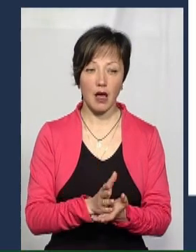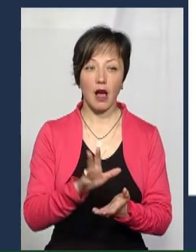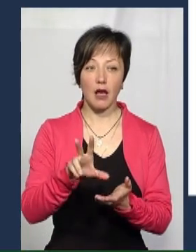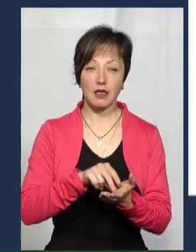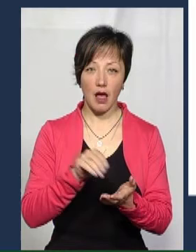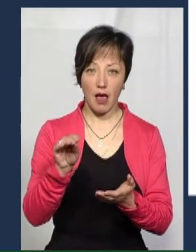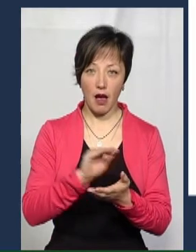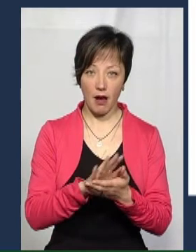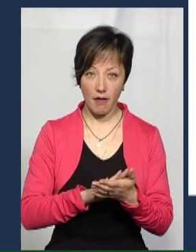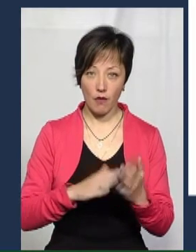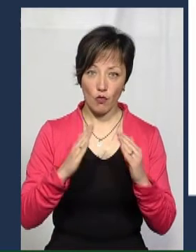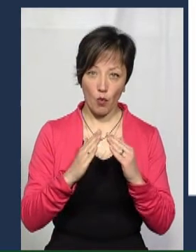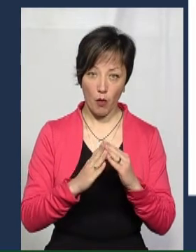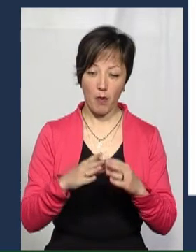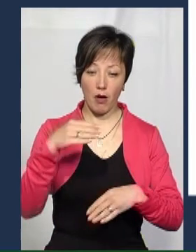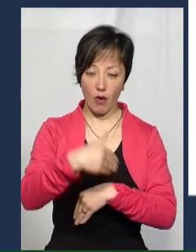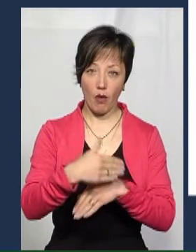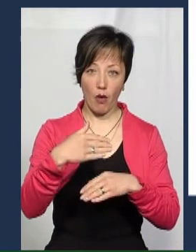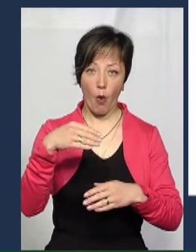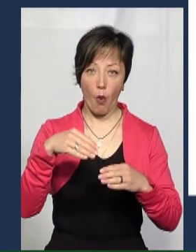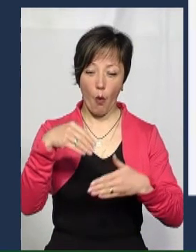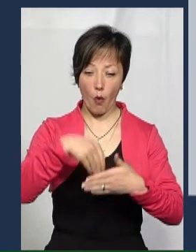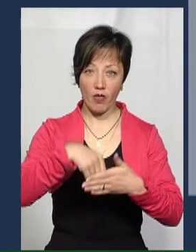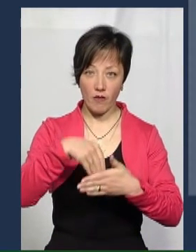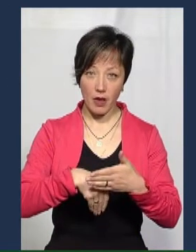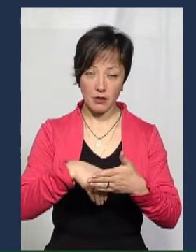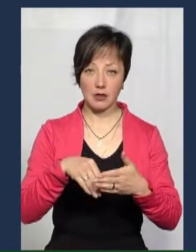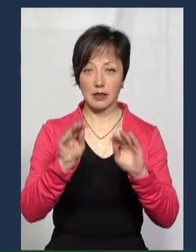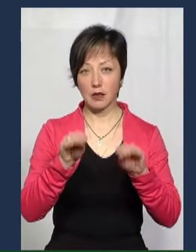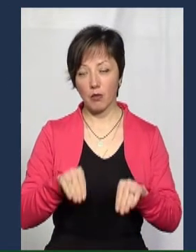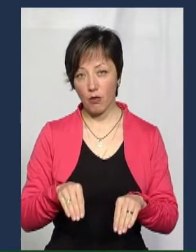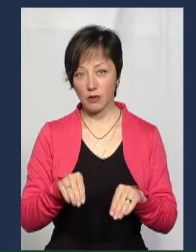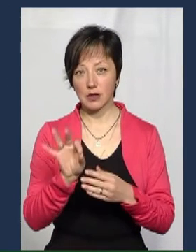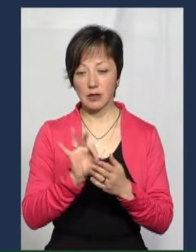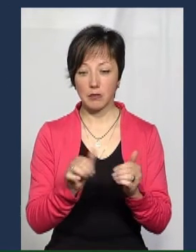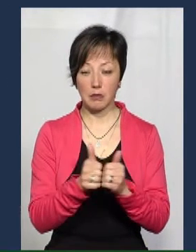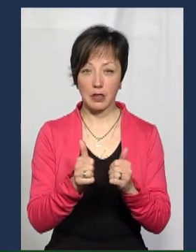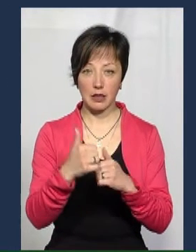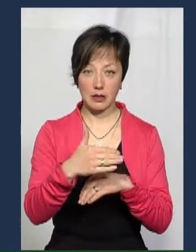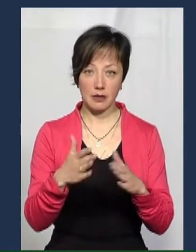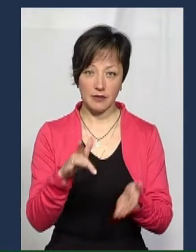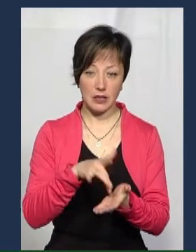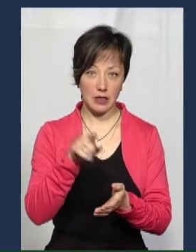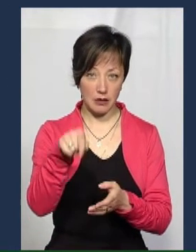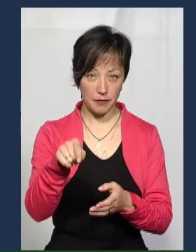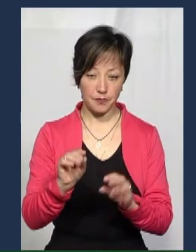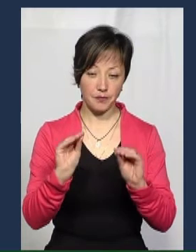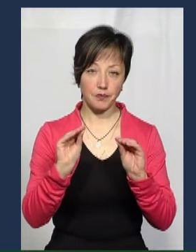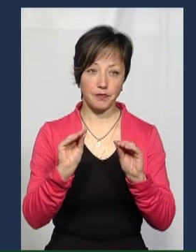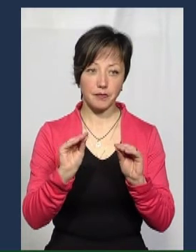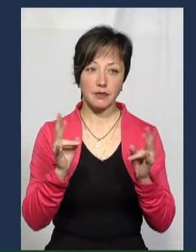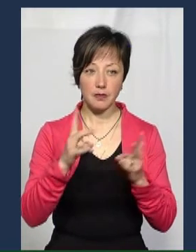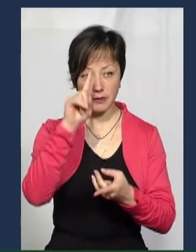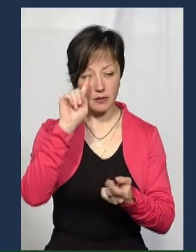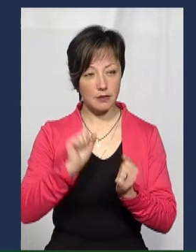вдома, складіть їх у конверт або з'єднайте в інший зручний спосіб, або заповніть заяви безпосередньо біля скриньки у центрі зайнятості. Тут